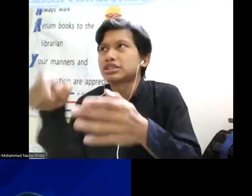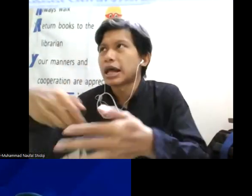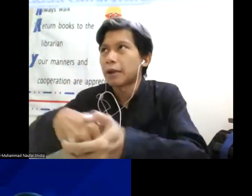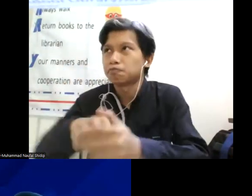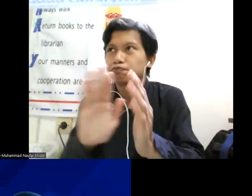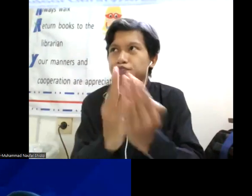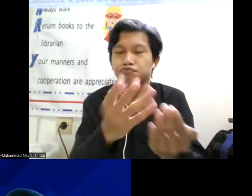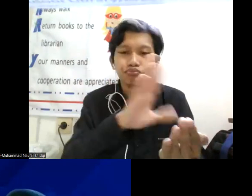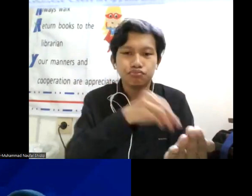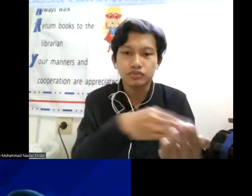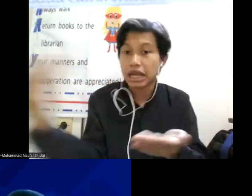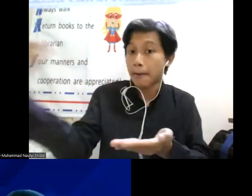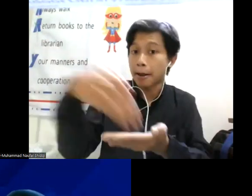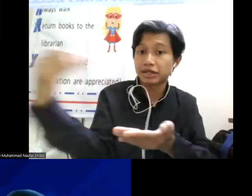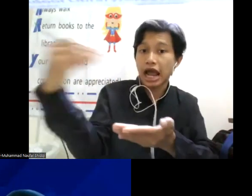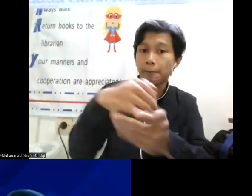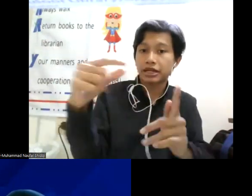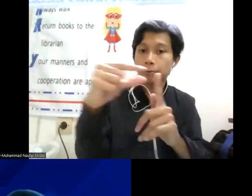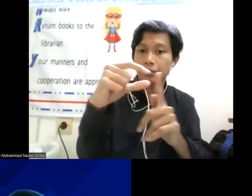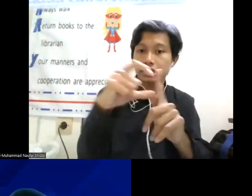Kemudian untuk yang